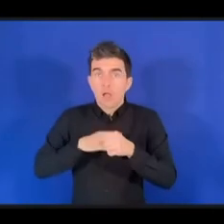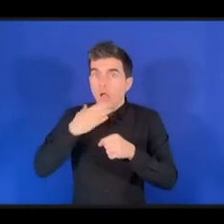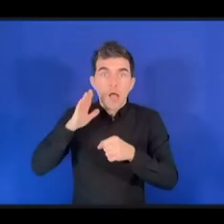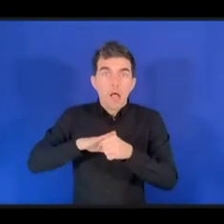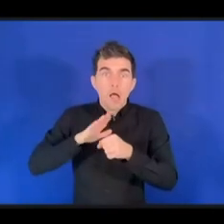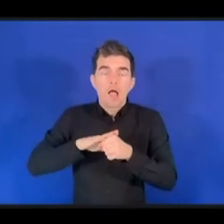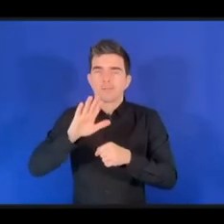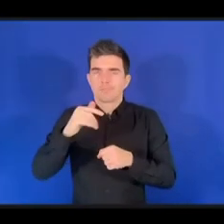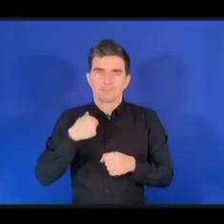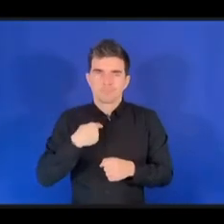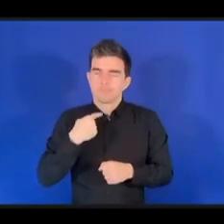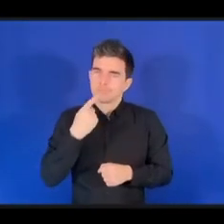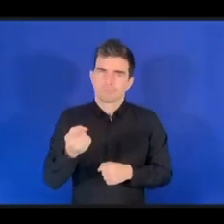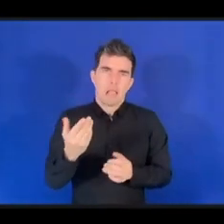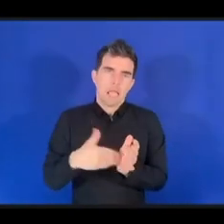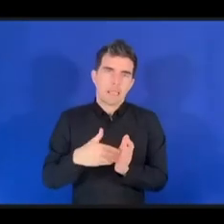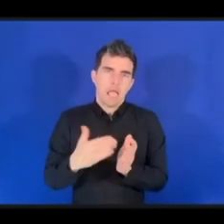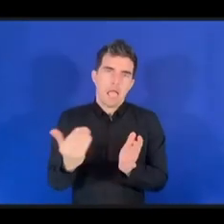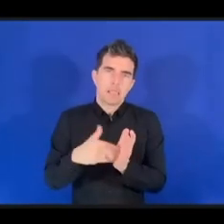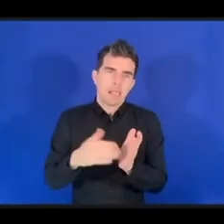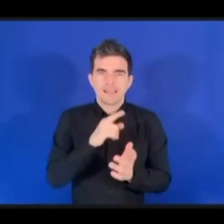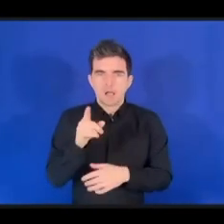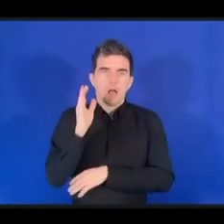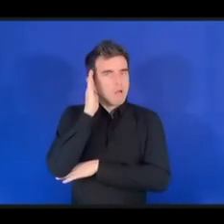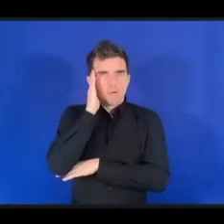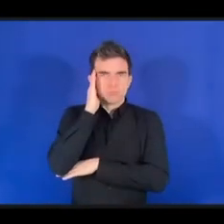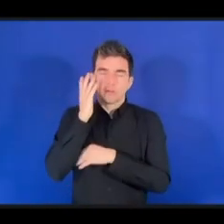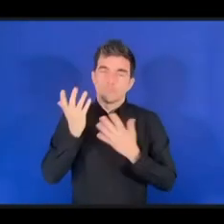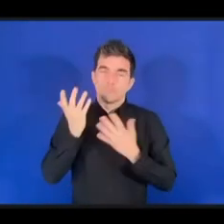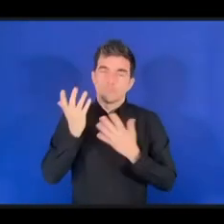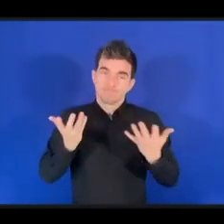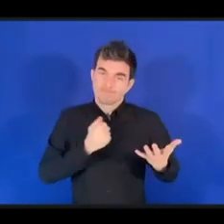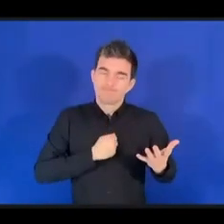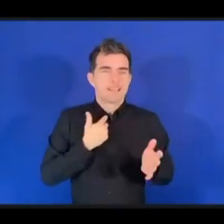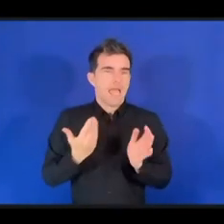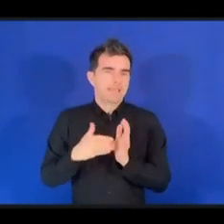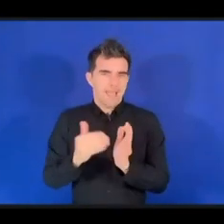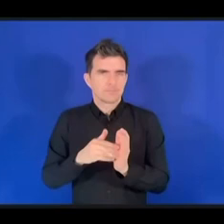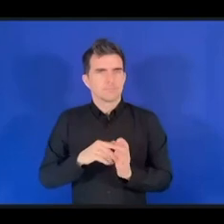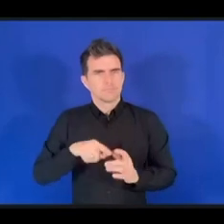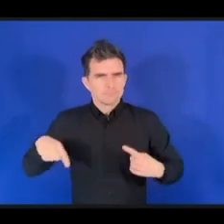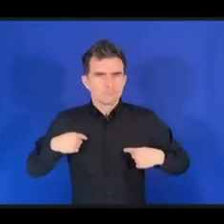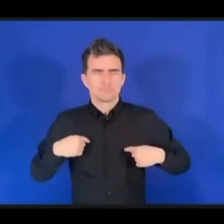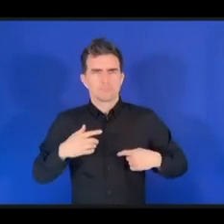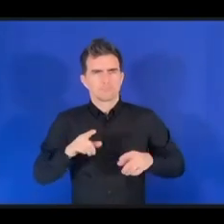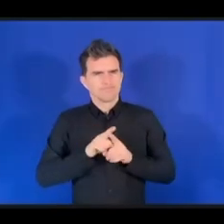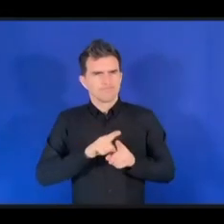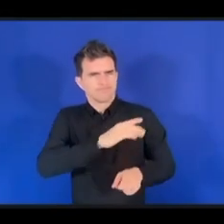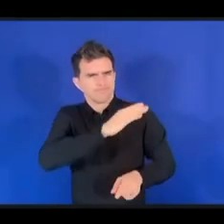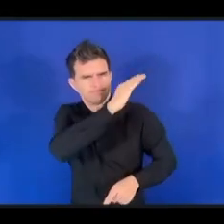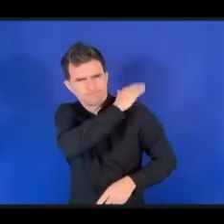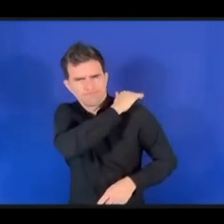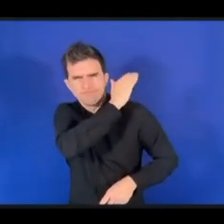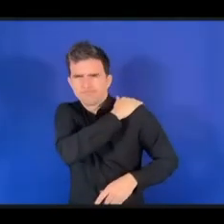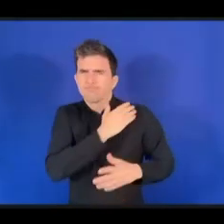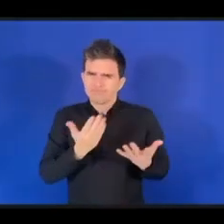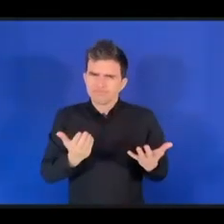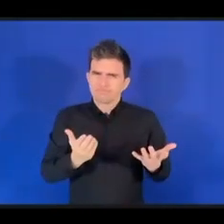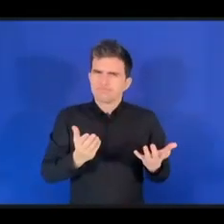以后呢，就打造了一个平台，能够让成员去了解这方面的政